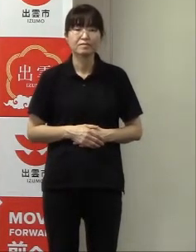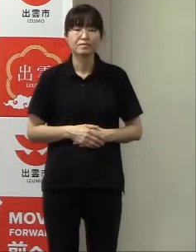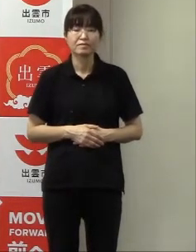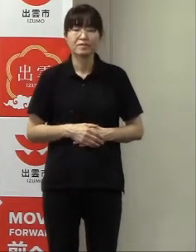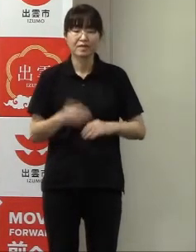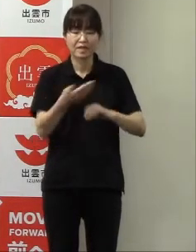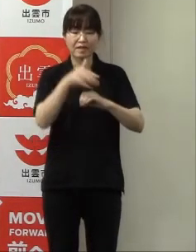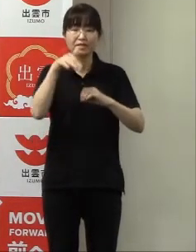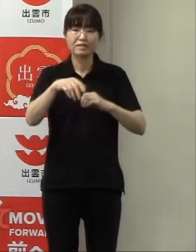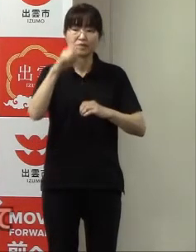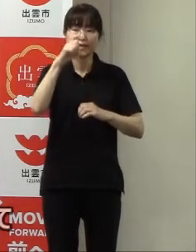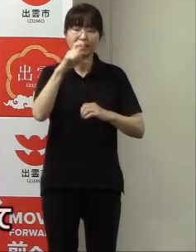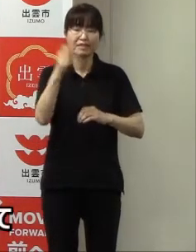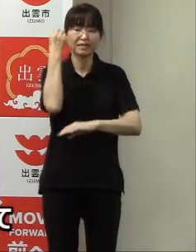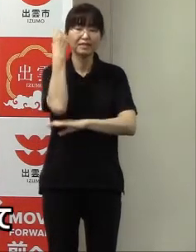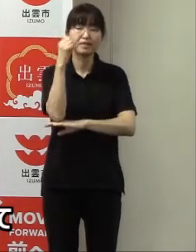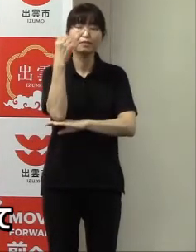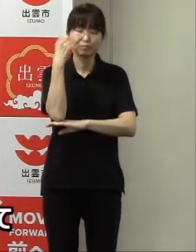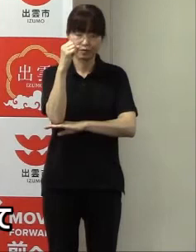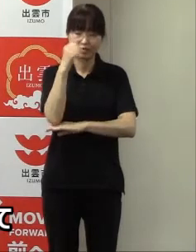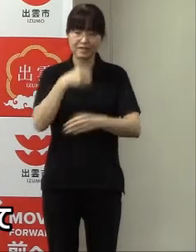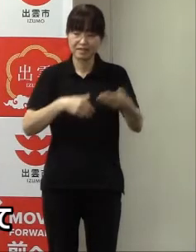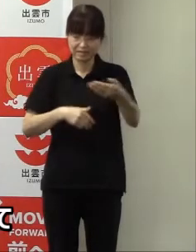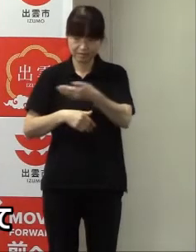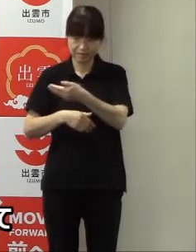つまり一日の頃と申します。